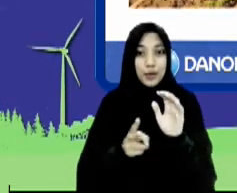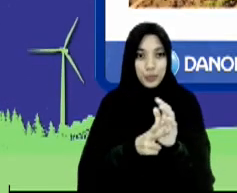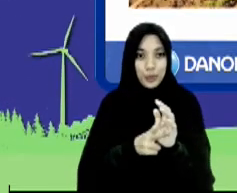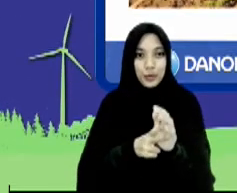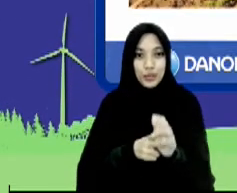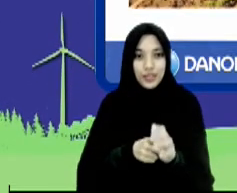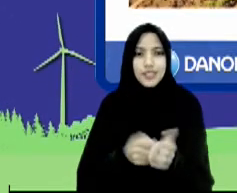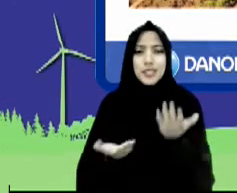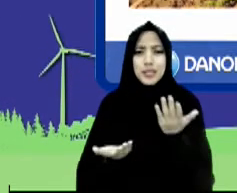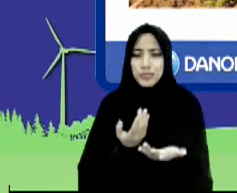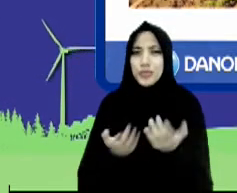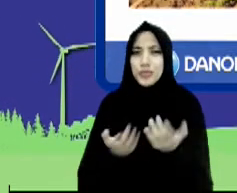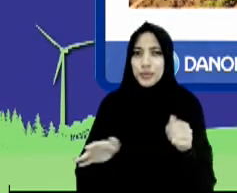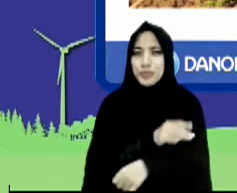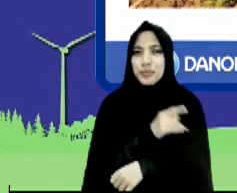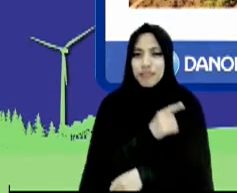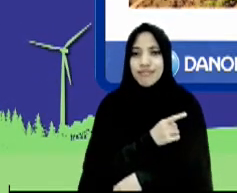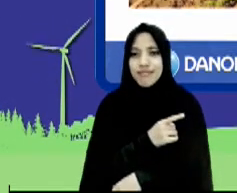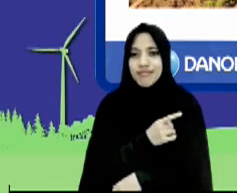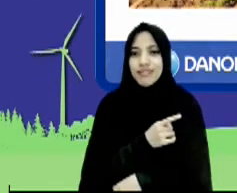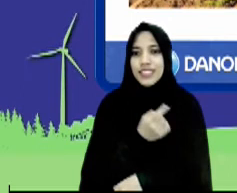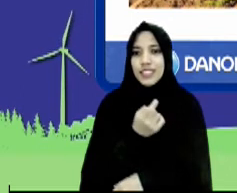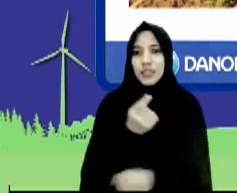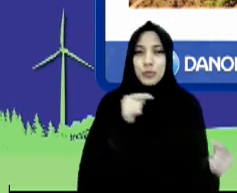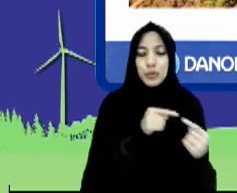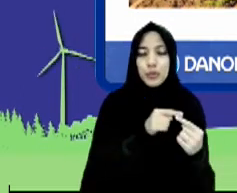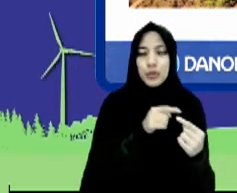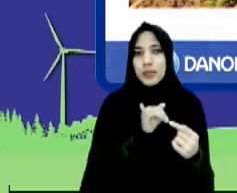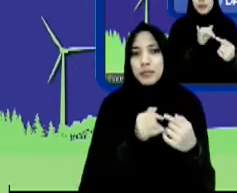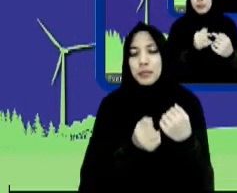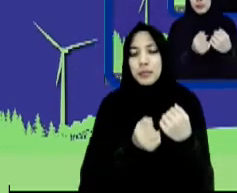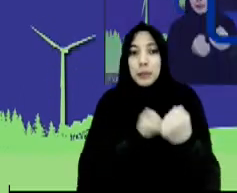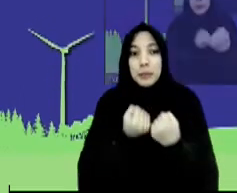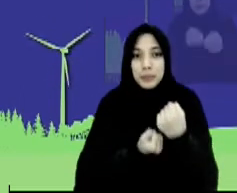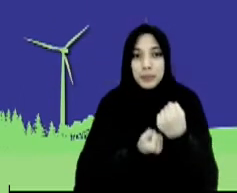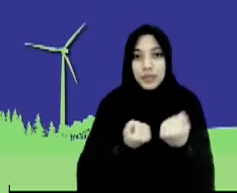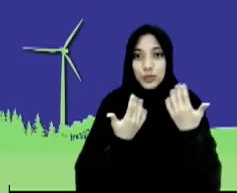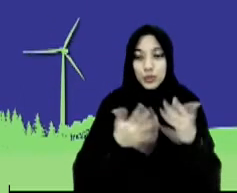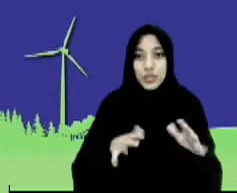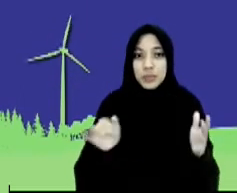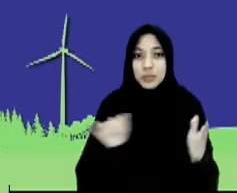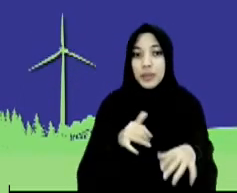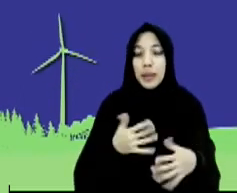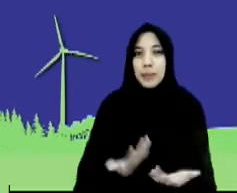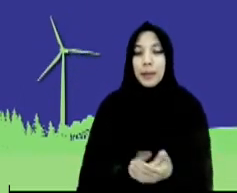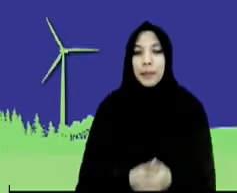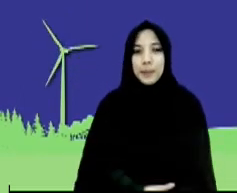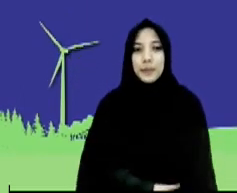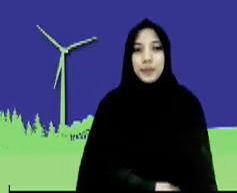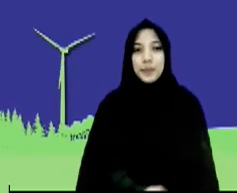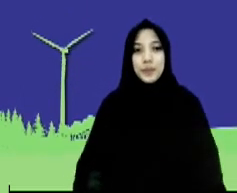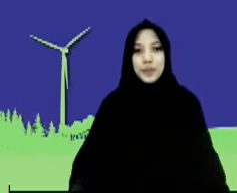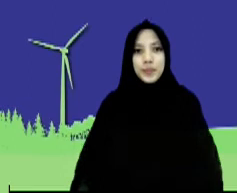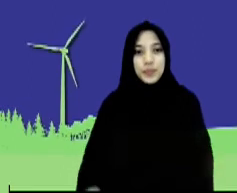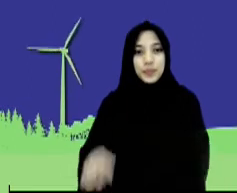kayaknya ee yang terkait dengan eh effort yang sudah kita lakukan eh selama ini sebagai dana Indonesia terima kasih